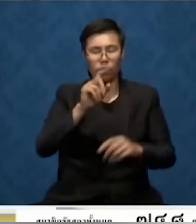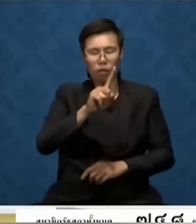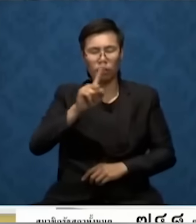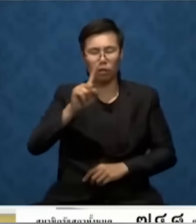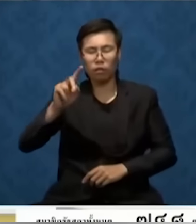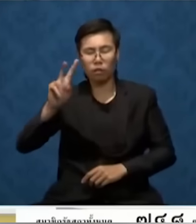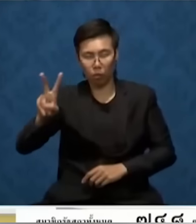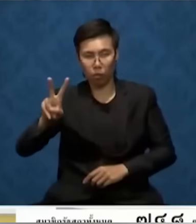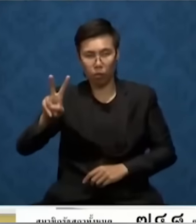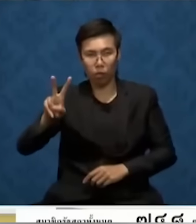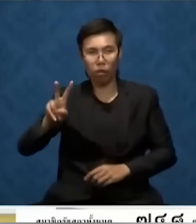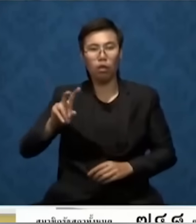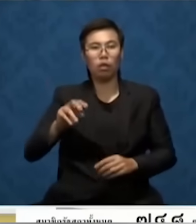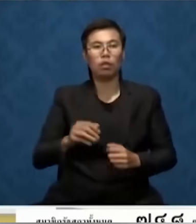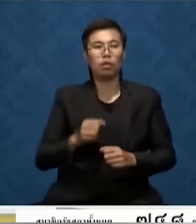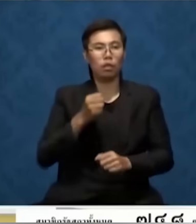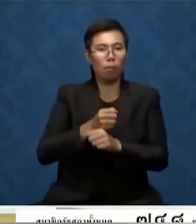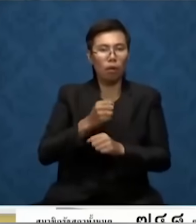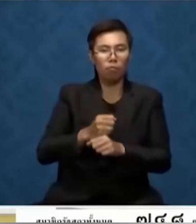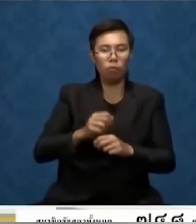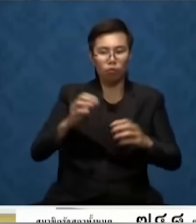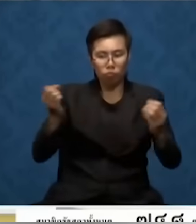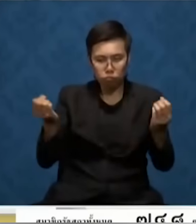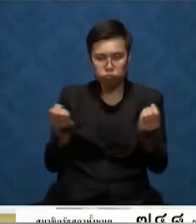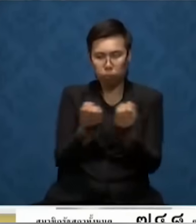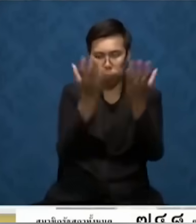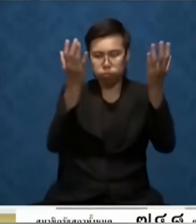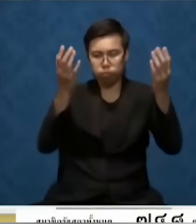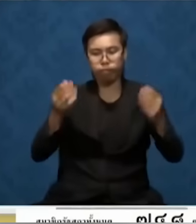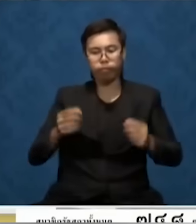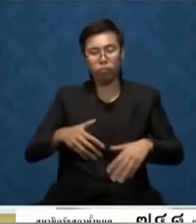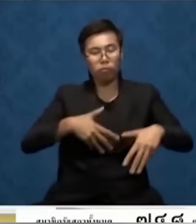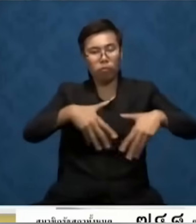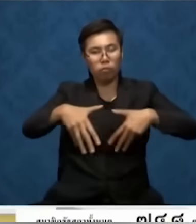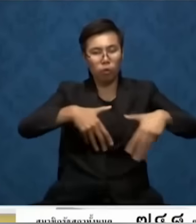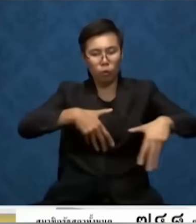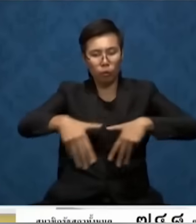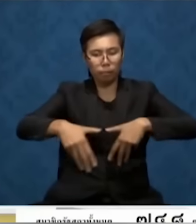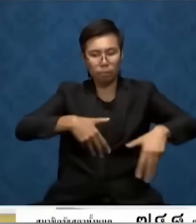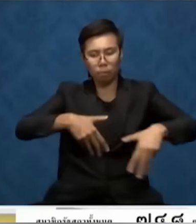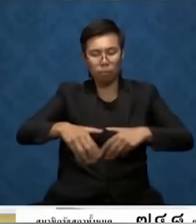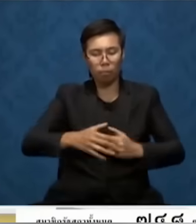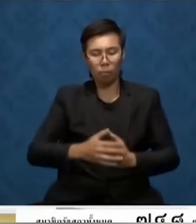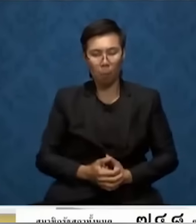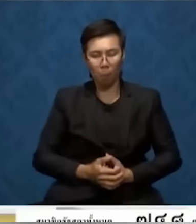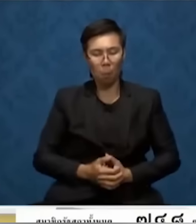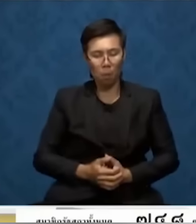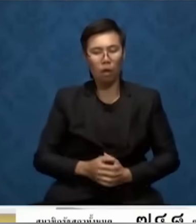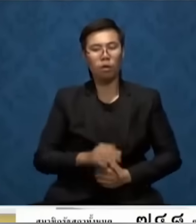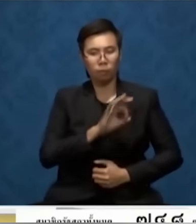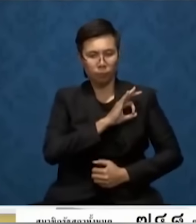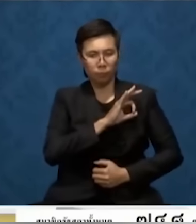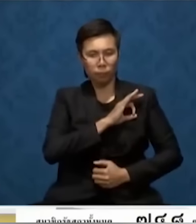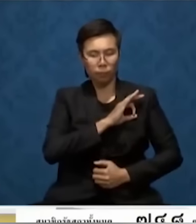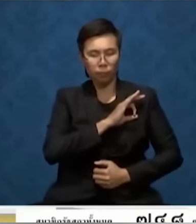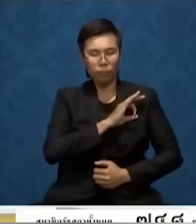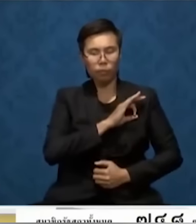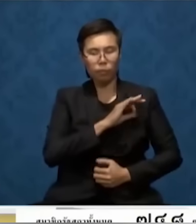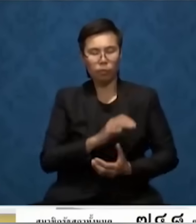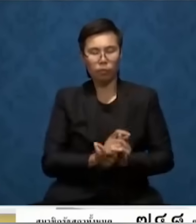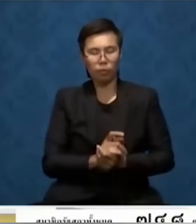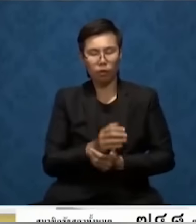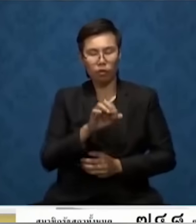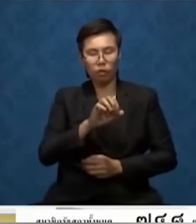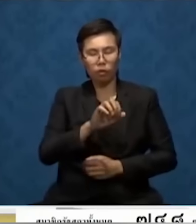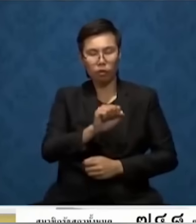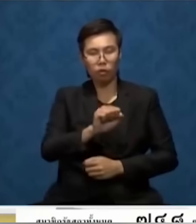ำมาถึงความแตกแยกของพี่น้องประชาชนสมาชิกรัฐสภาฝั่งที่ไม่เห็นช